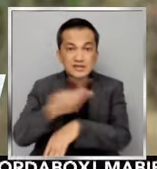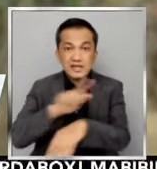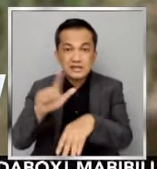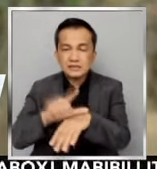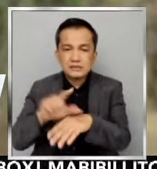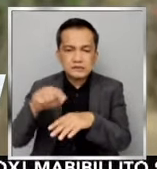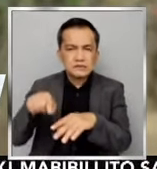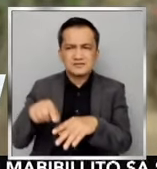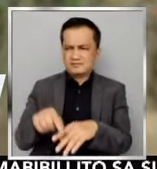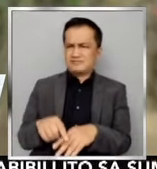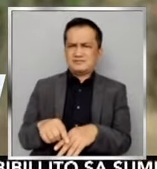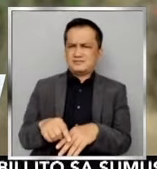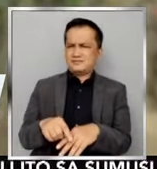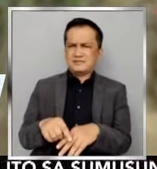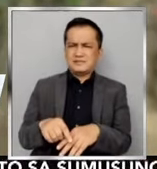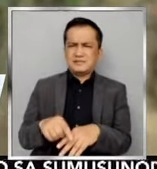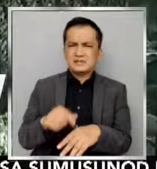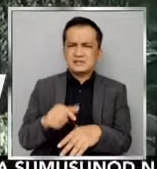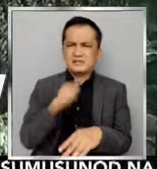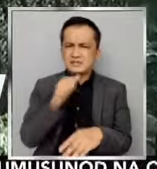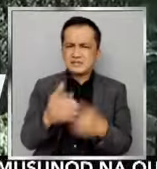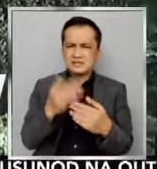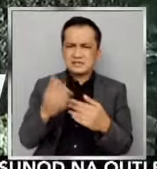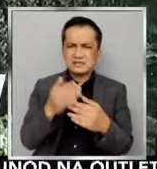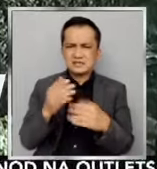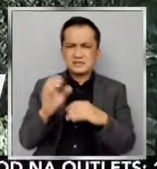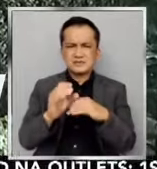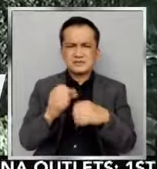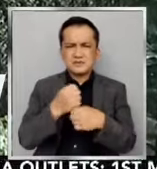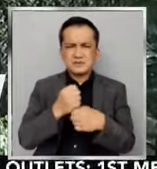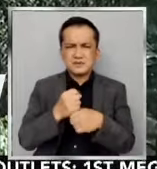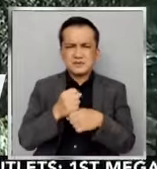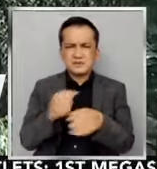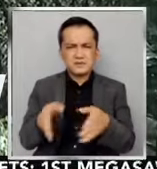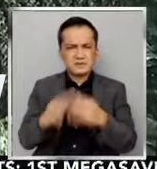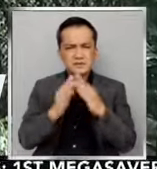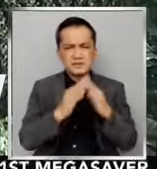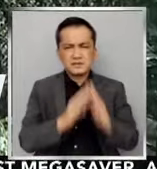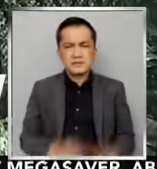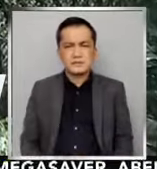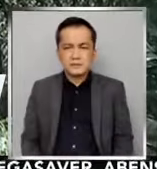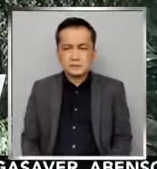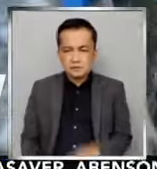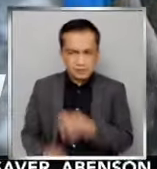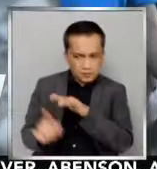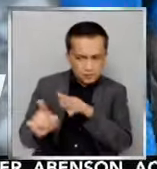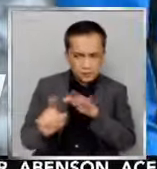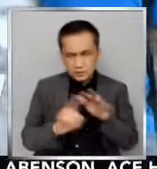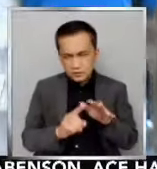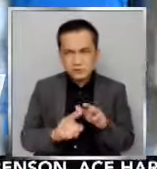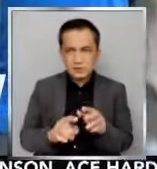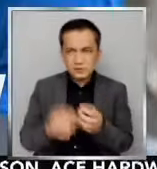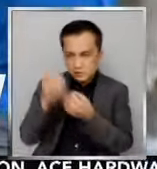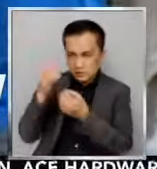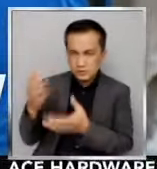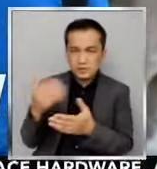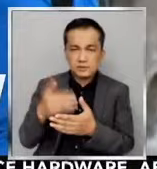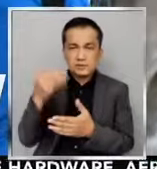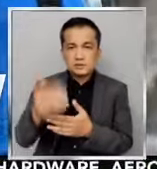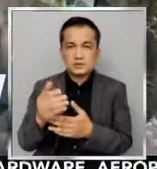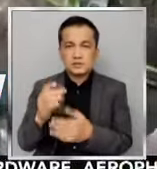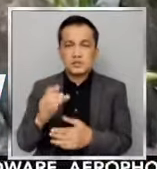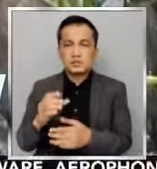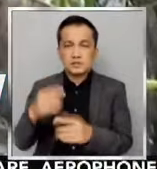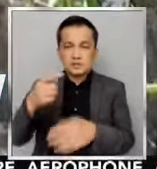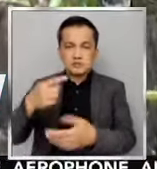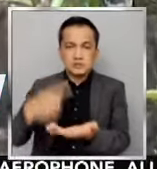na mag-construct ng structures. Ang mga obserbasyong ito, ilalahad daw nila sa susunod na committee hearing ng Kamara